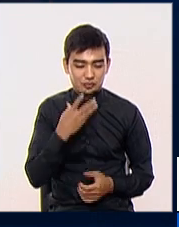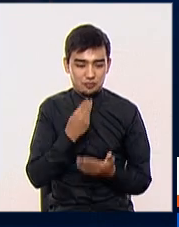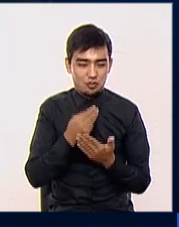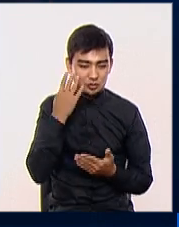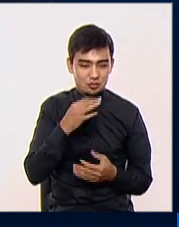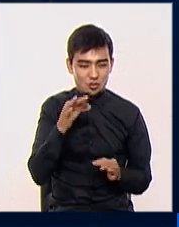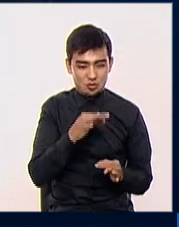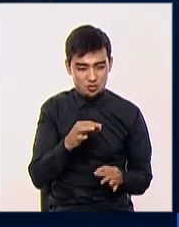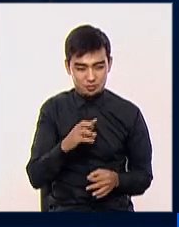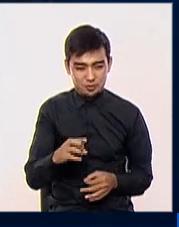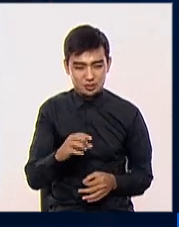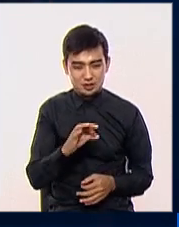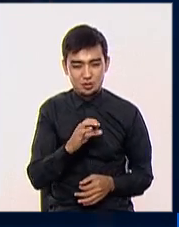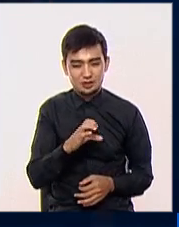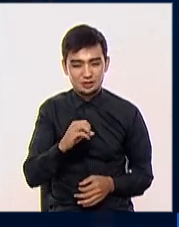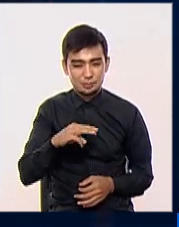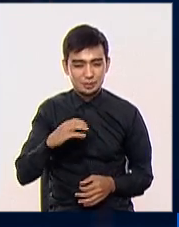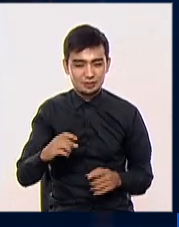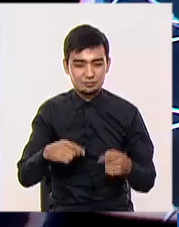об усовершенствовании ОСМС.